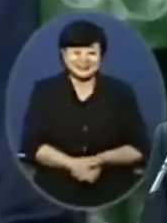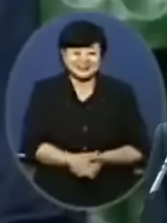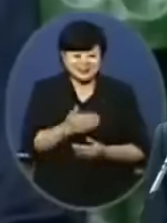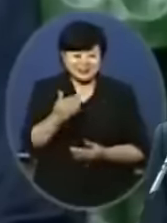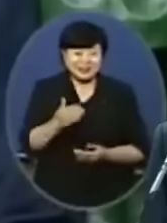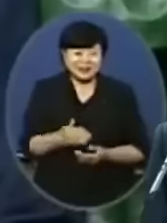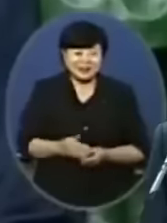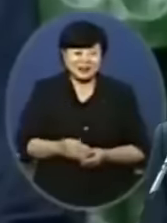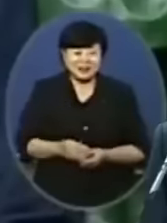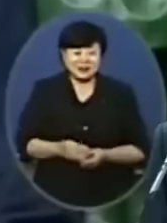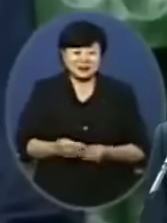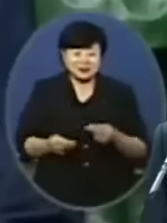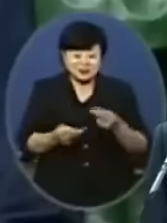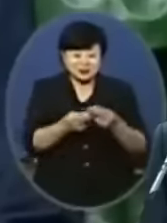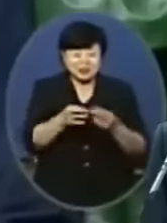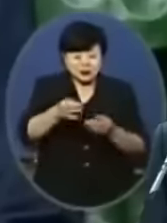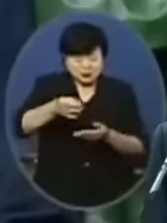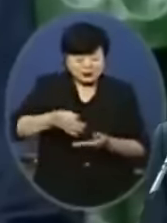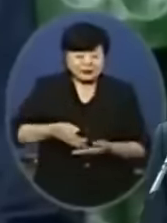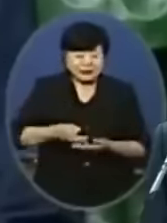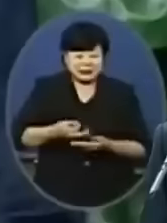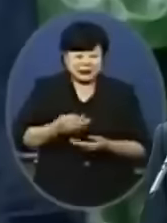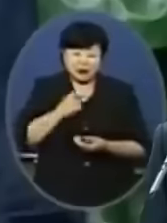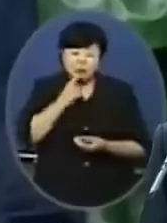여러분 찾아서 먹으라고요.